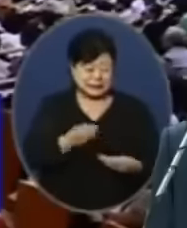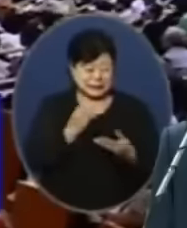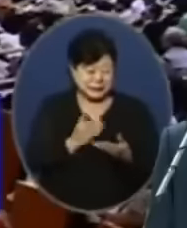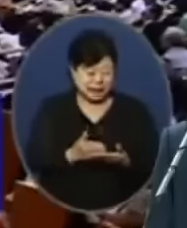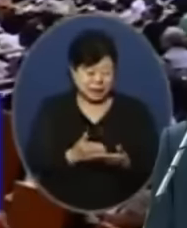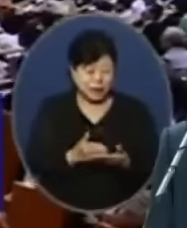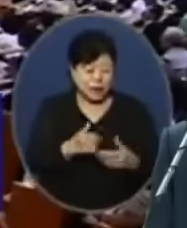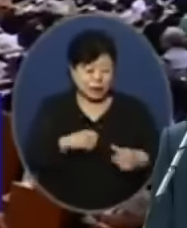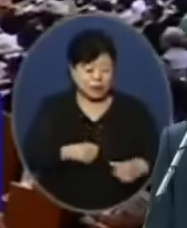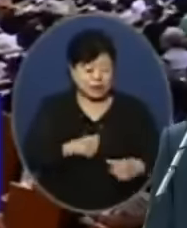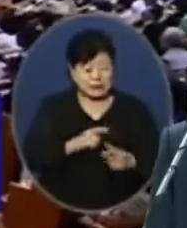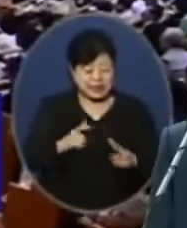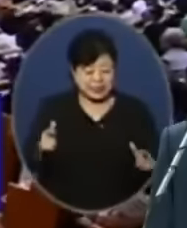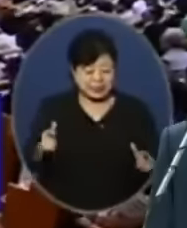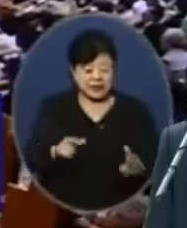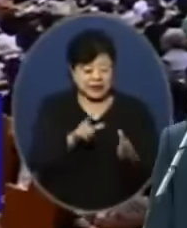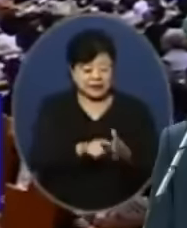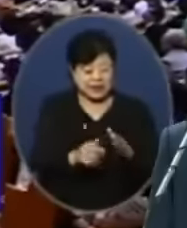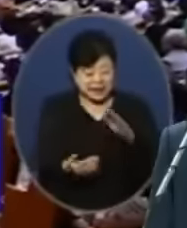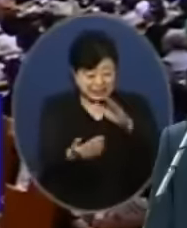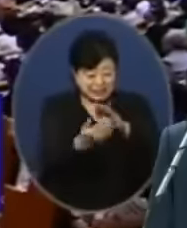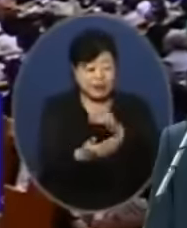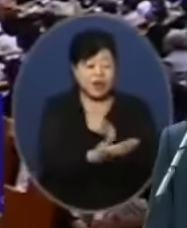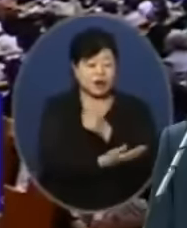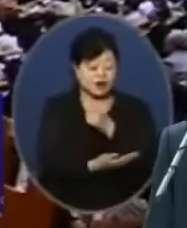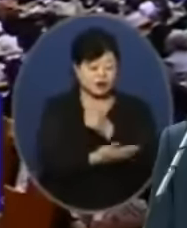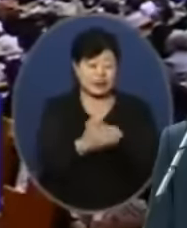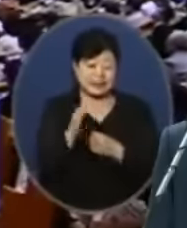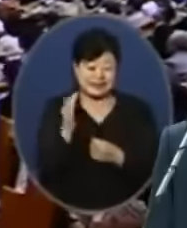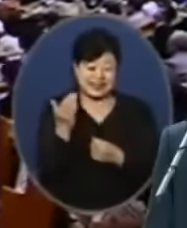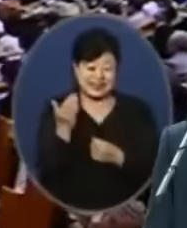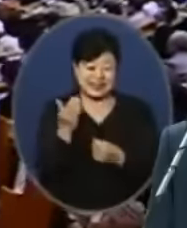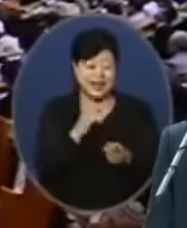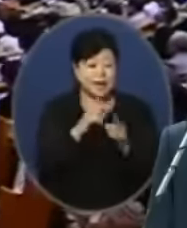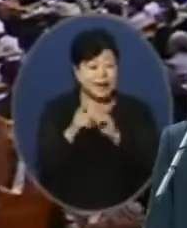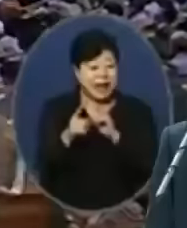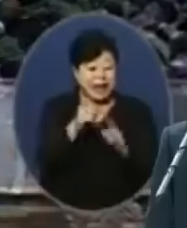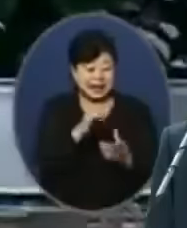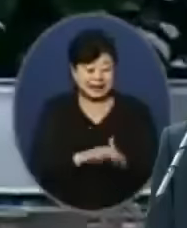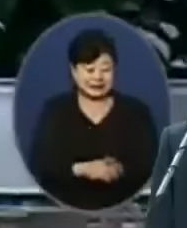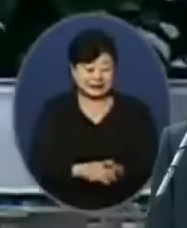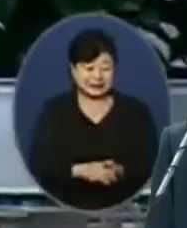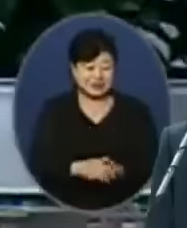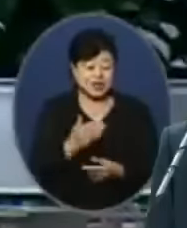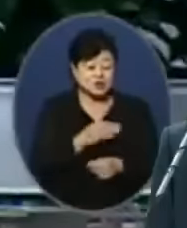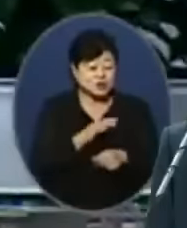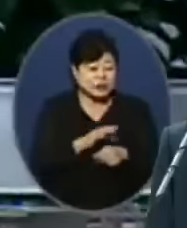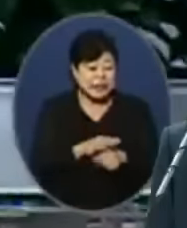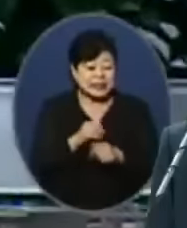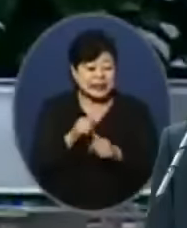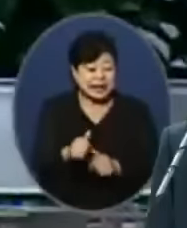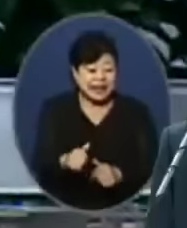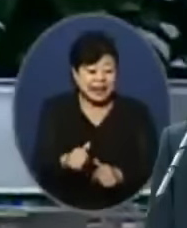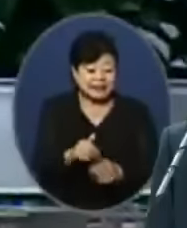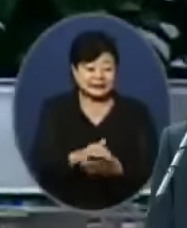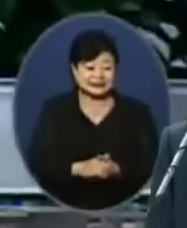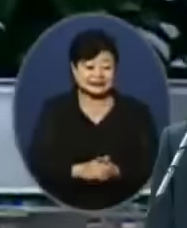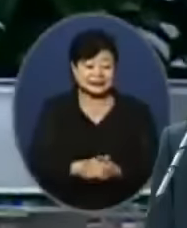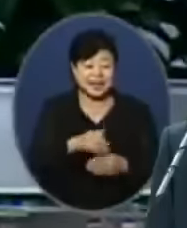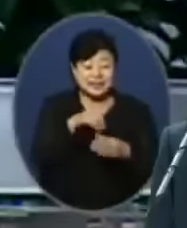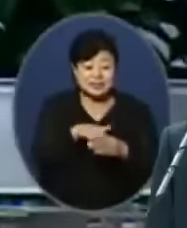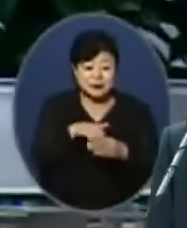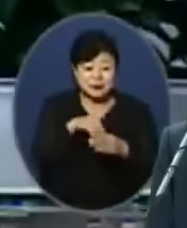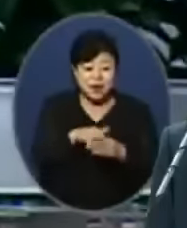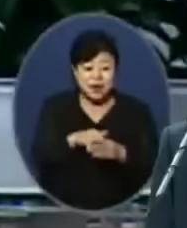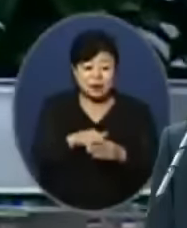말지니 포기하지 아니하면 때가 이르매 거두리라. 우리 말이 육체를 따라서